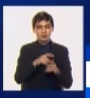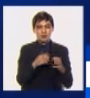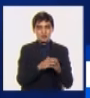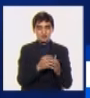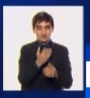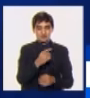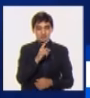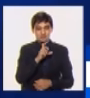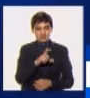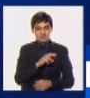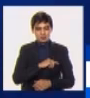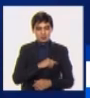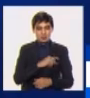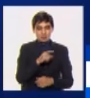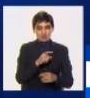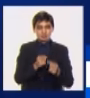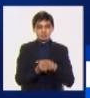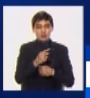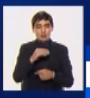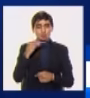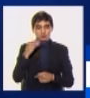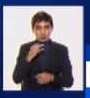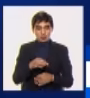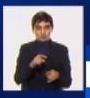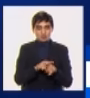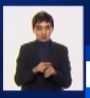область так и такая же ситуация там больше